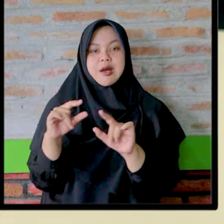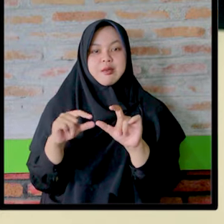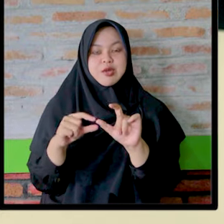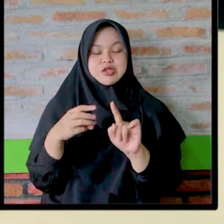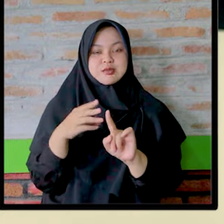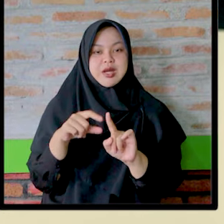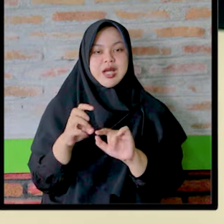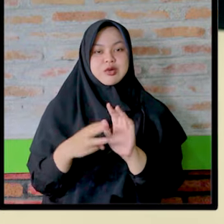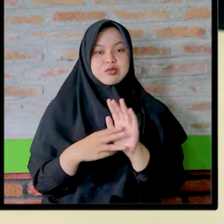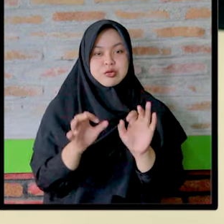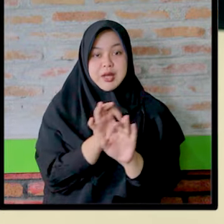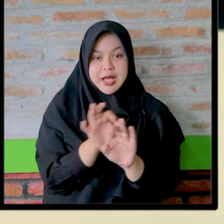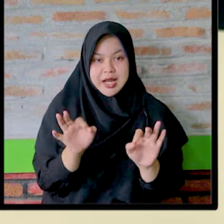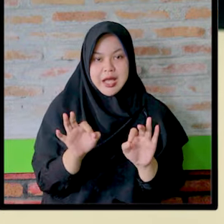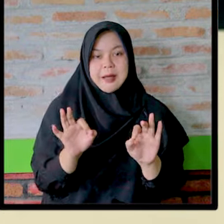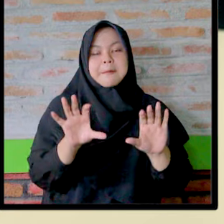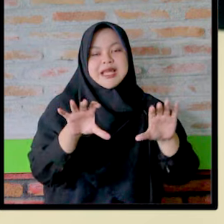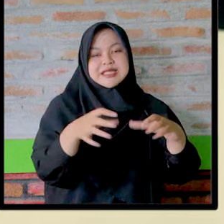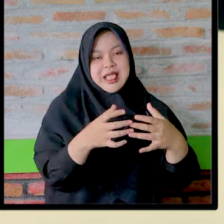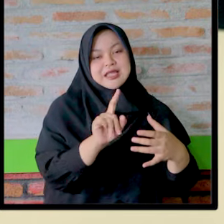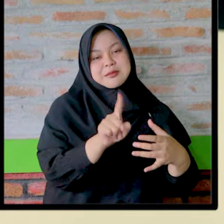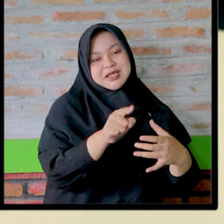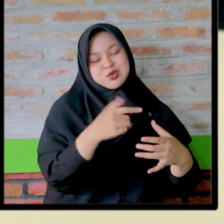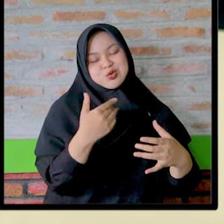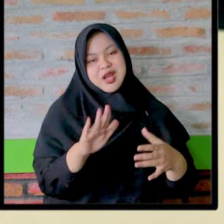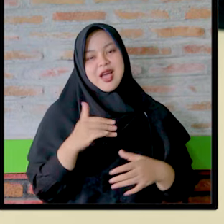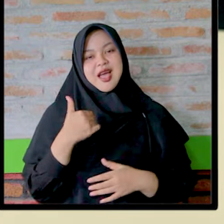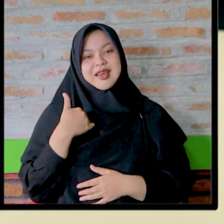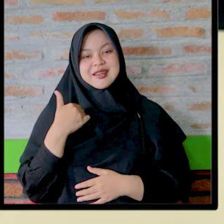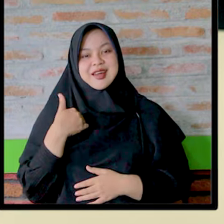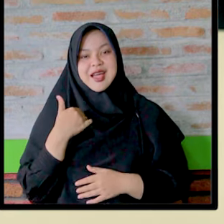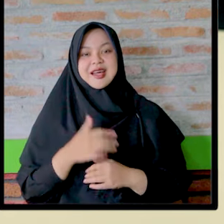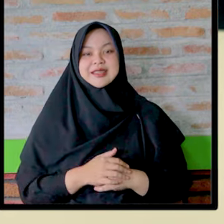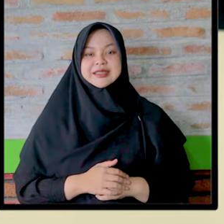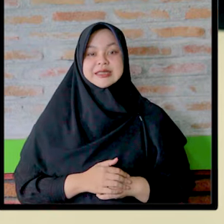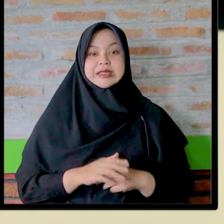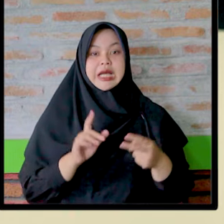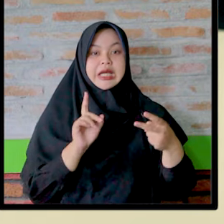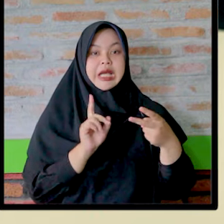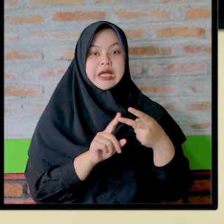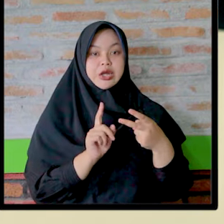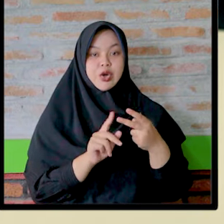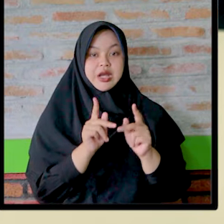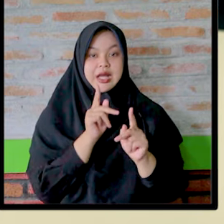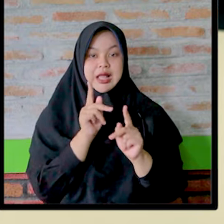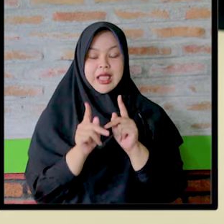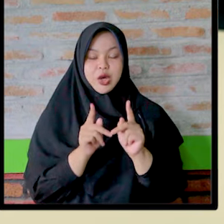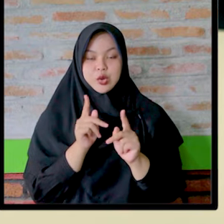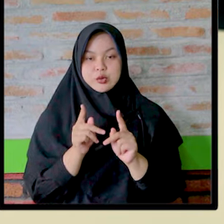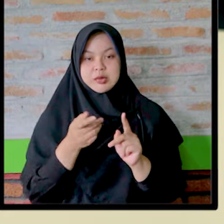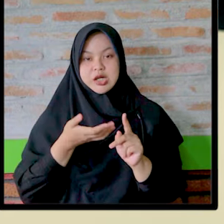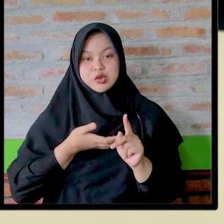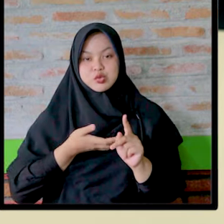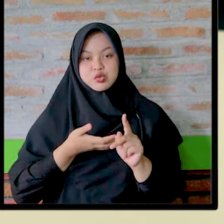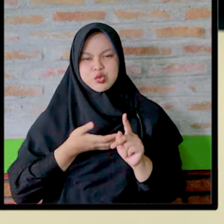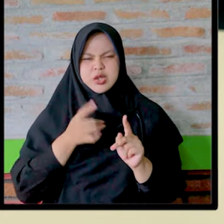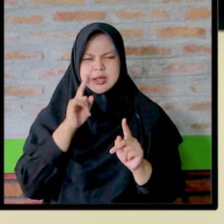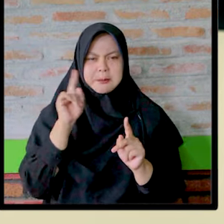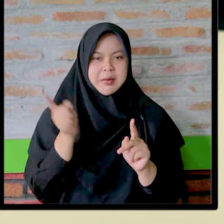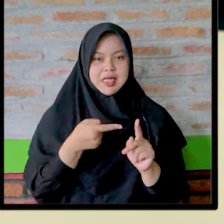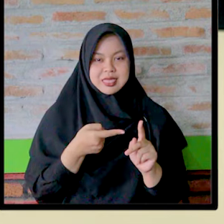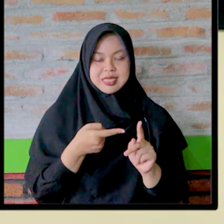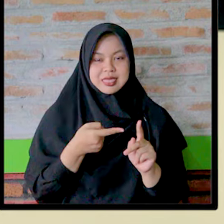ada artinya ee Kemudian yang kedua kalau mau yang ee lebih cepat itu ya